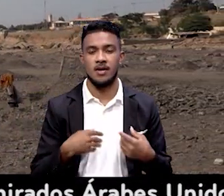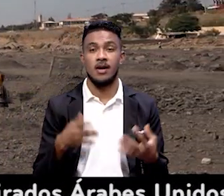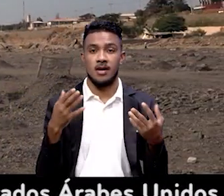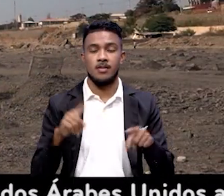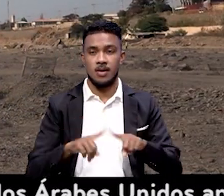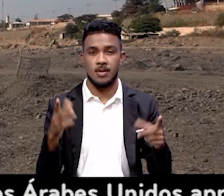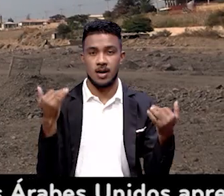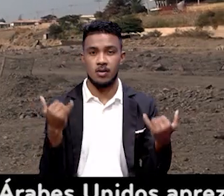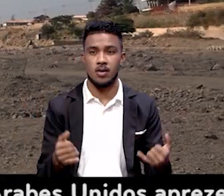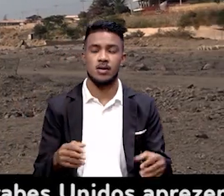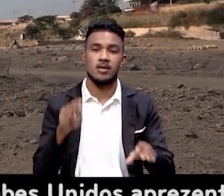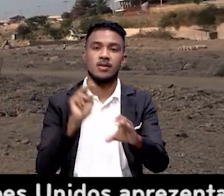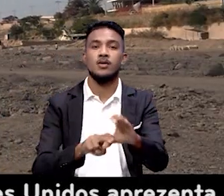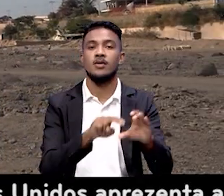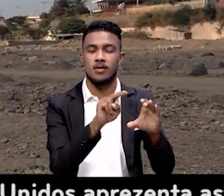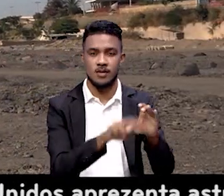otu losi.